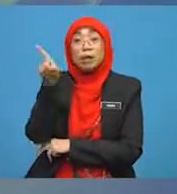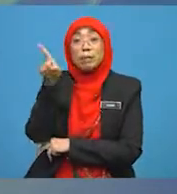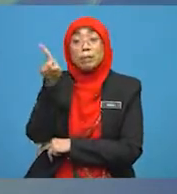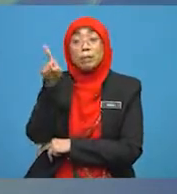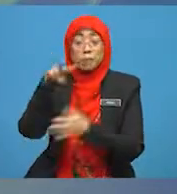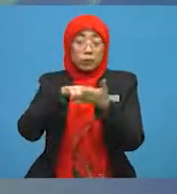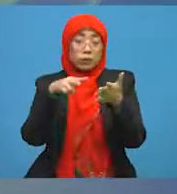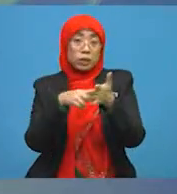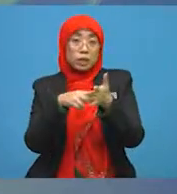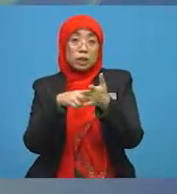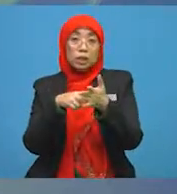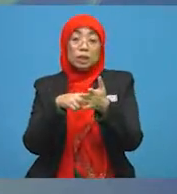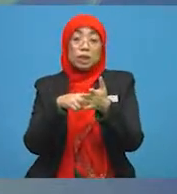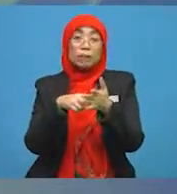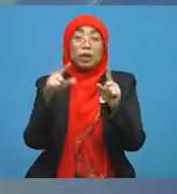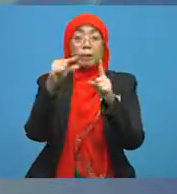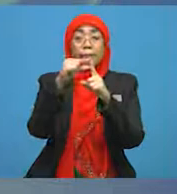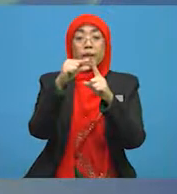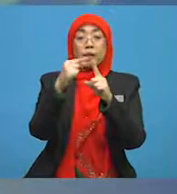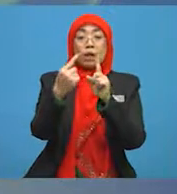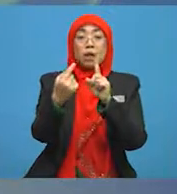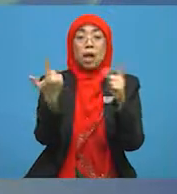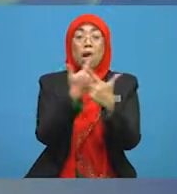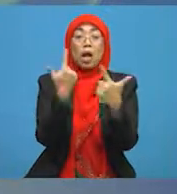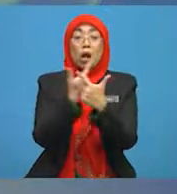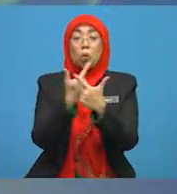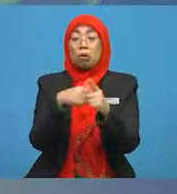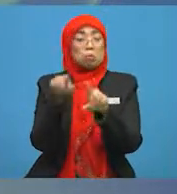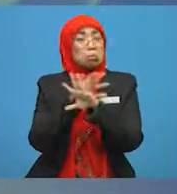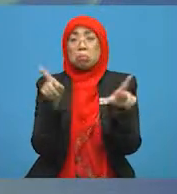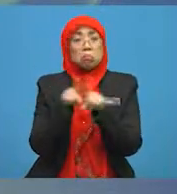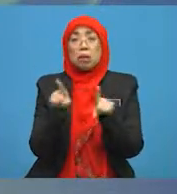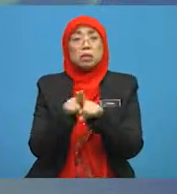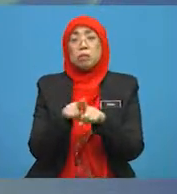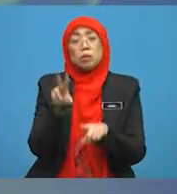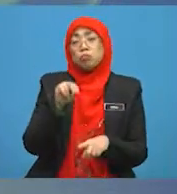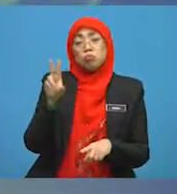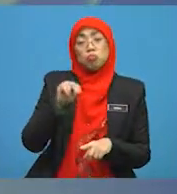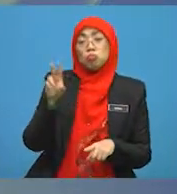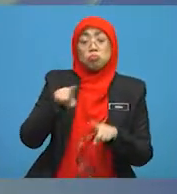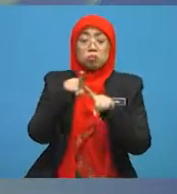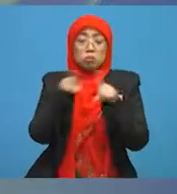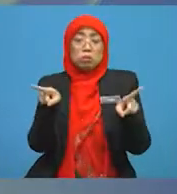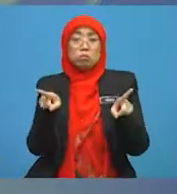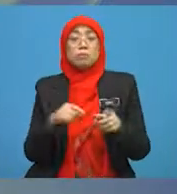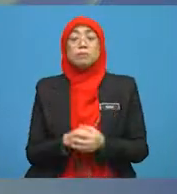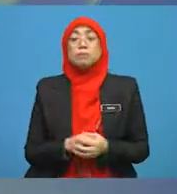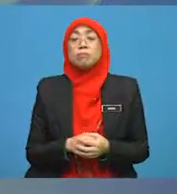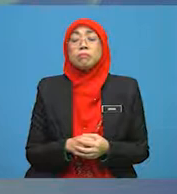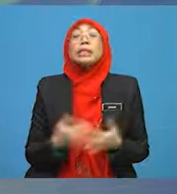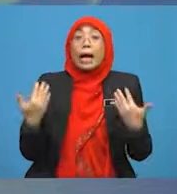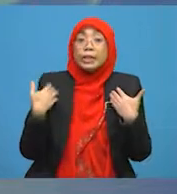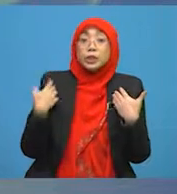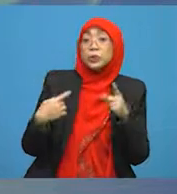maknanya berlawanan. Hubungan antara dua kata yang berantonim juga bersifat dua hala.